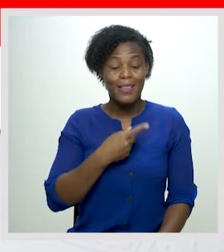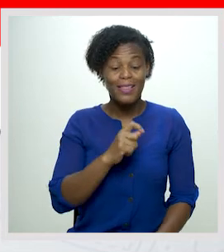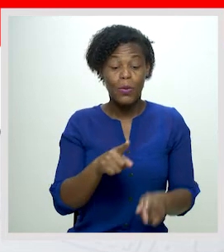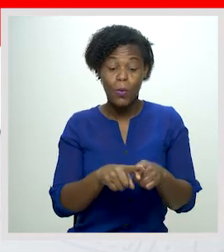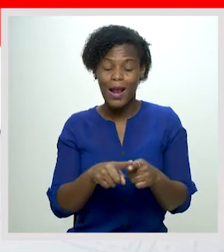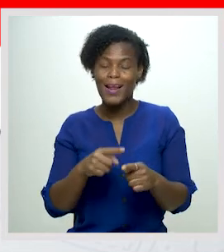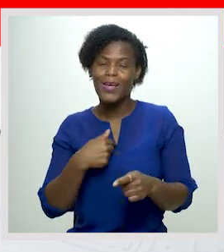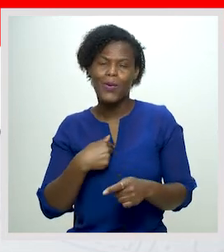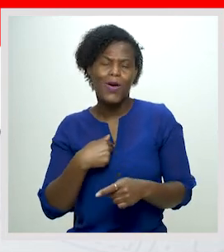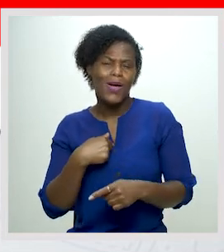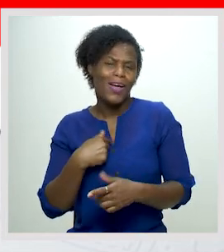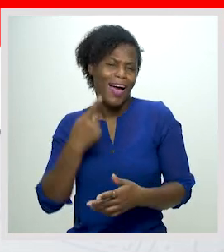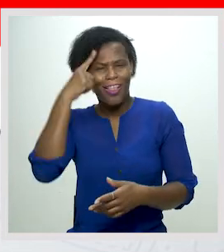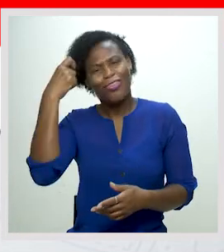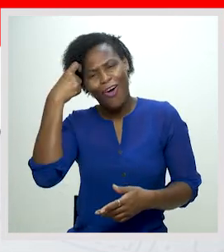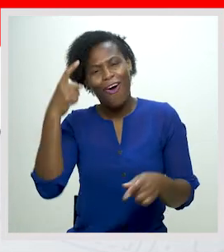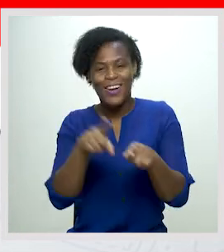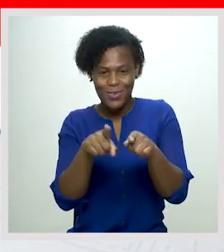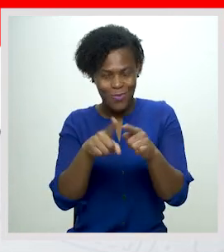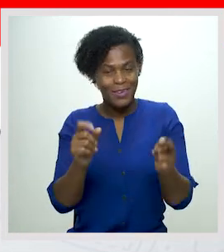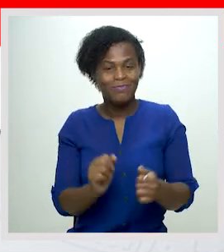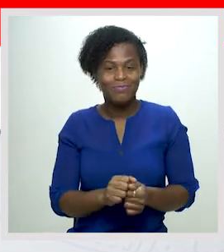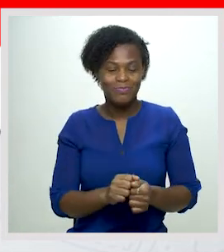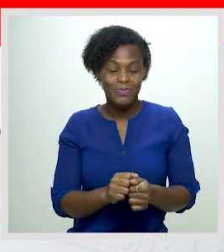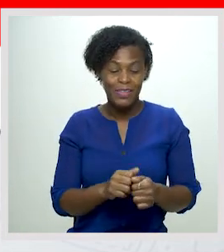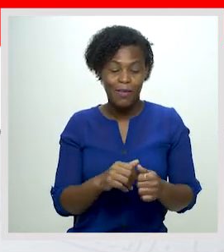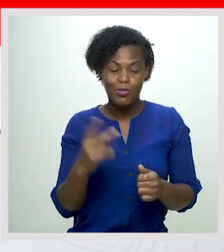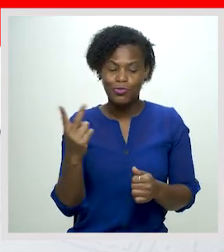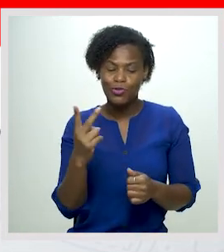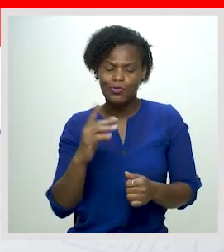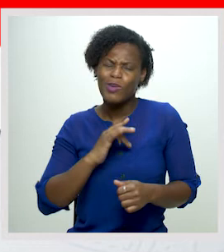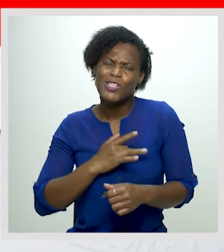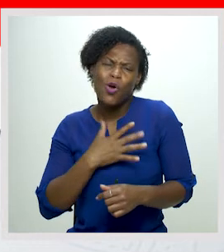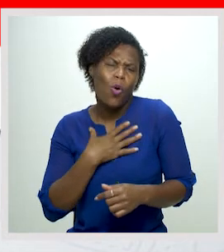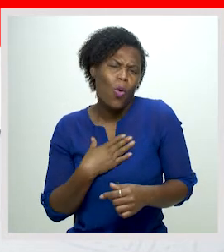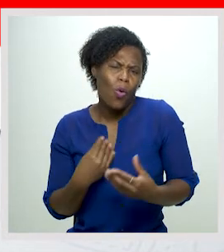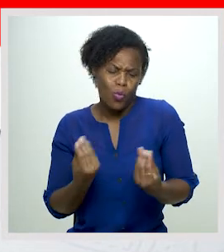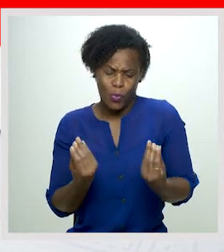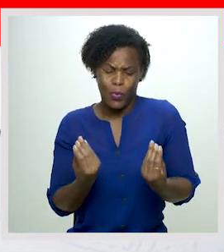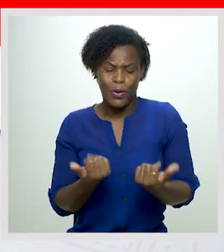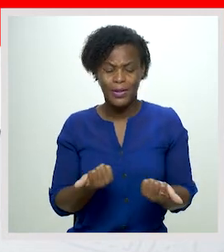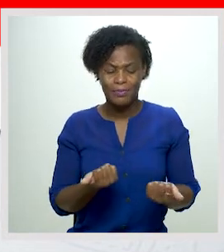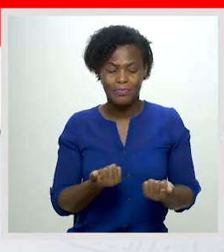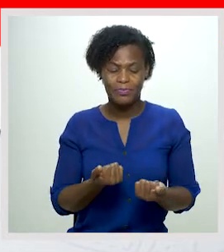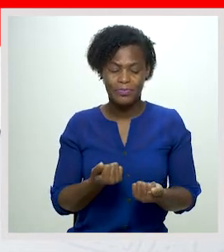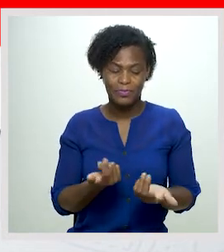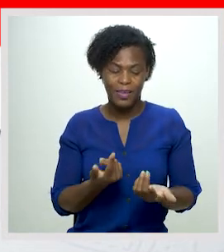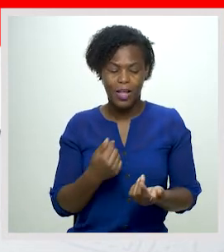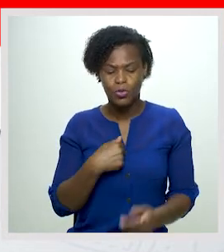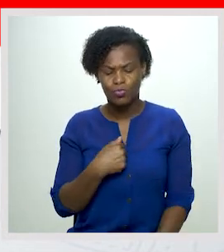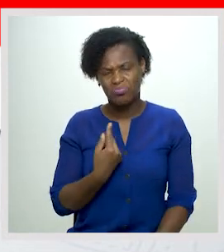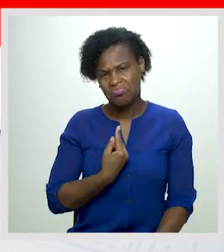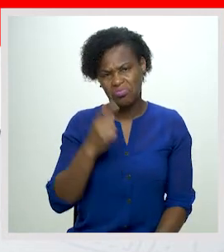chose que j'adore. Ou alors, mes deux passions sont. Je suis dingue